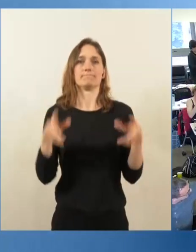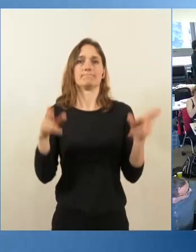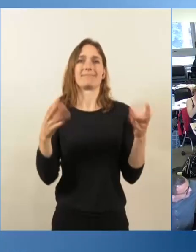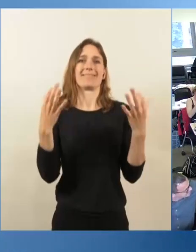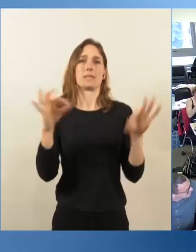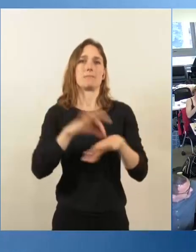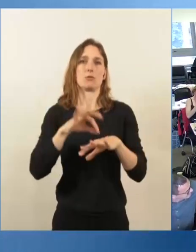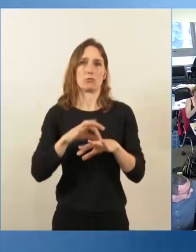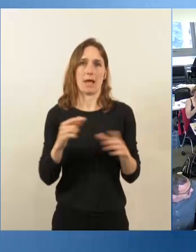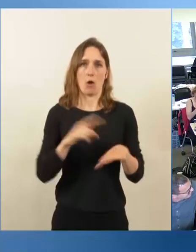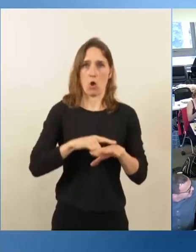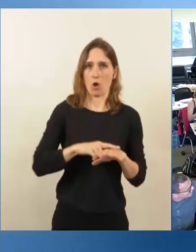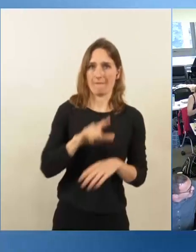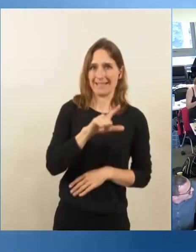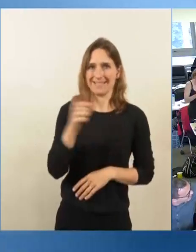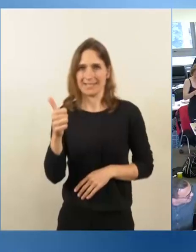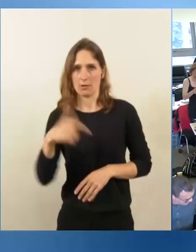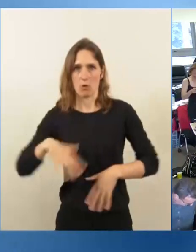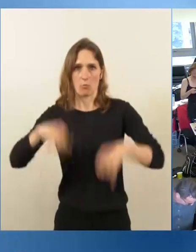nous redémarrons à 36